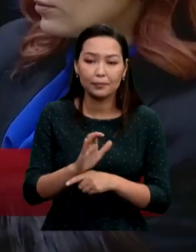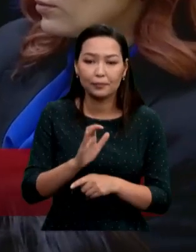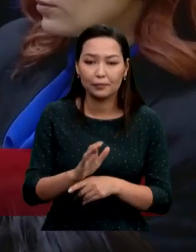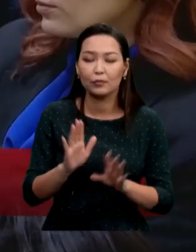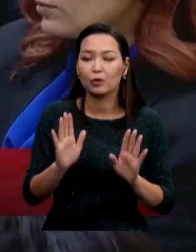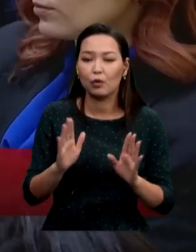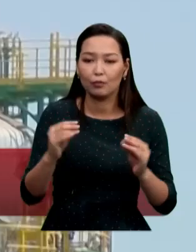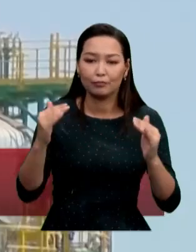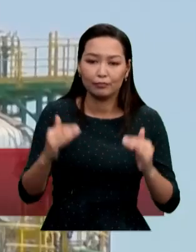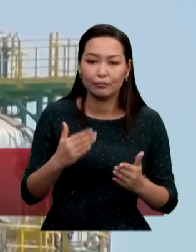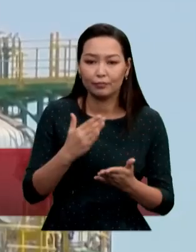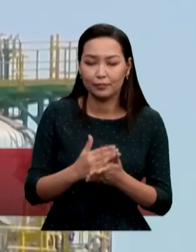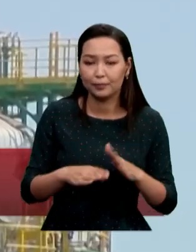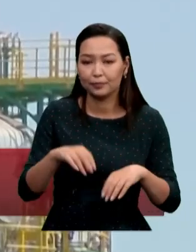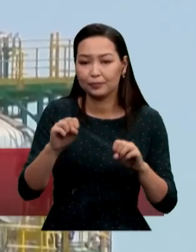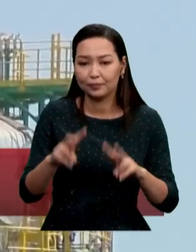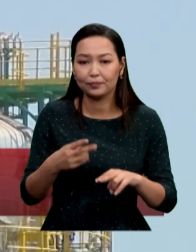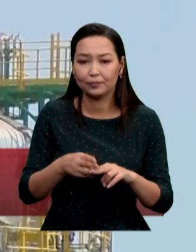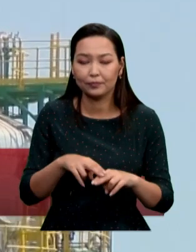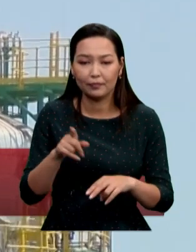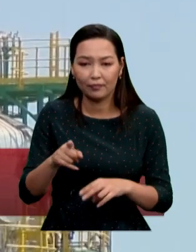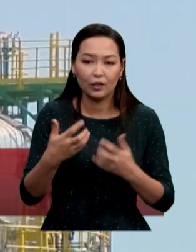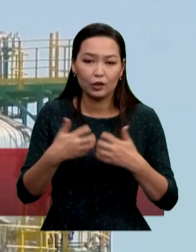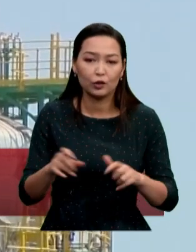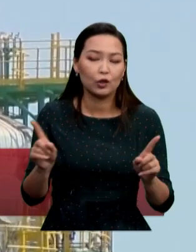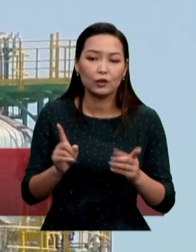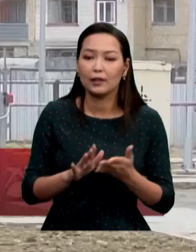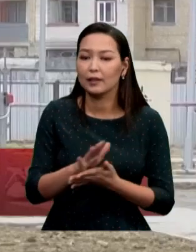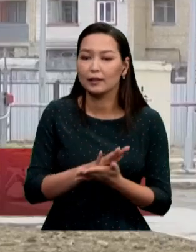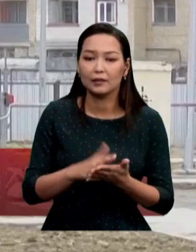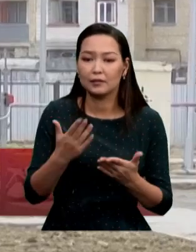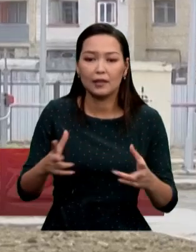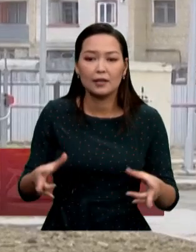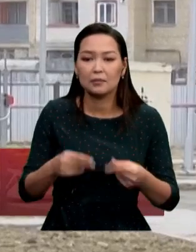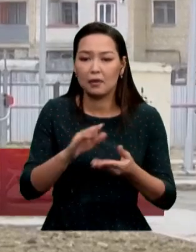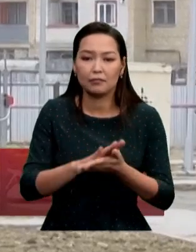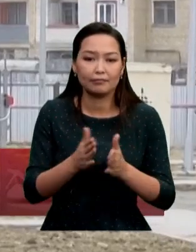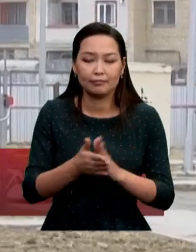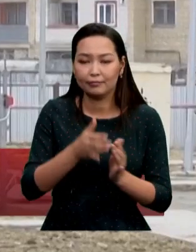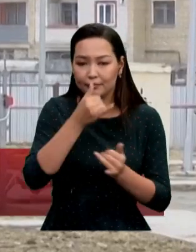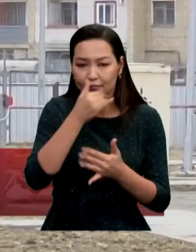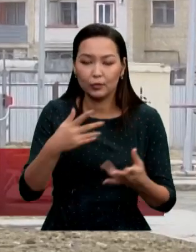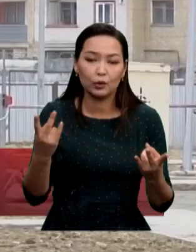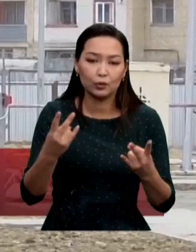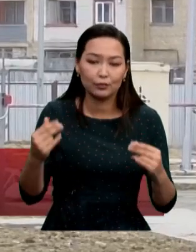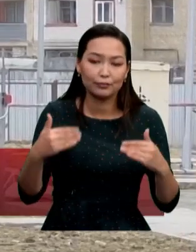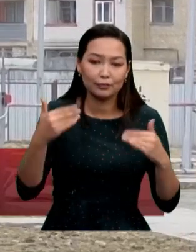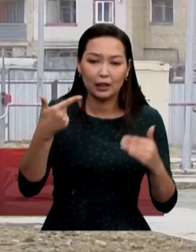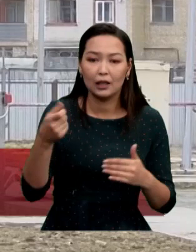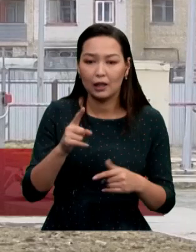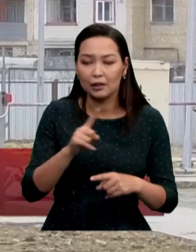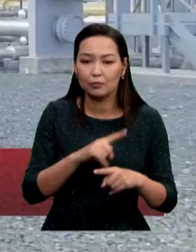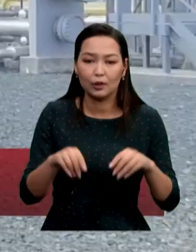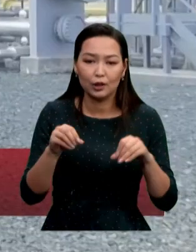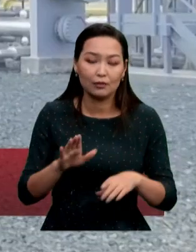только падает. Поэтому специалисты отрасли считают, что никакие меры уже не спасут ситуацию. И вопрос нехватки газа придется решать через